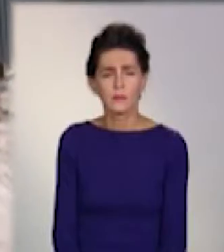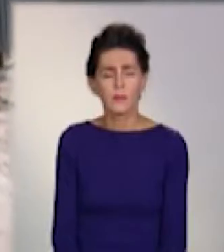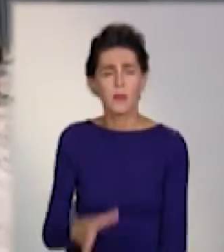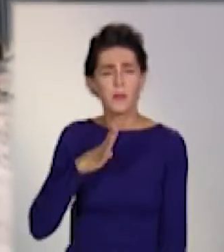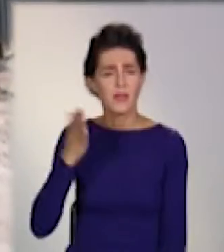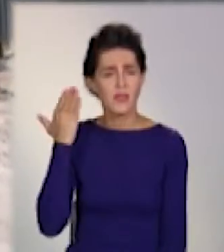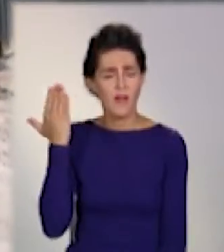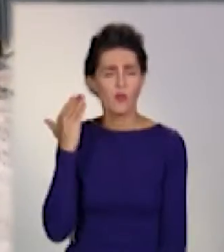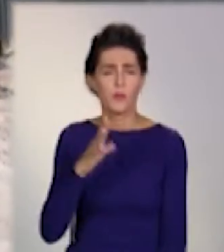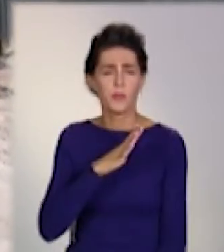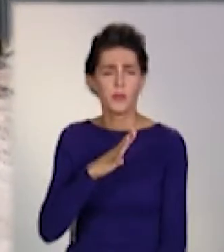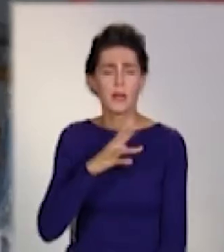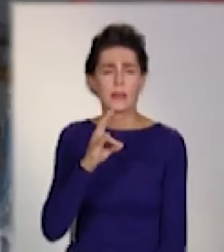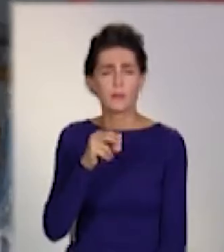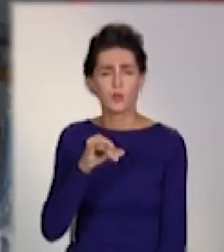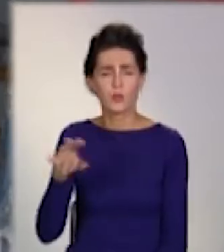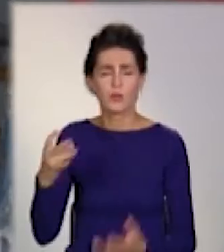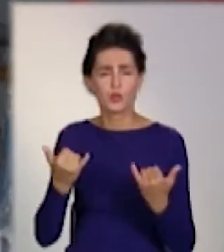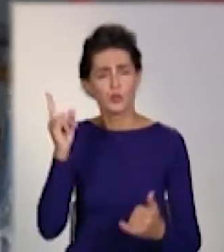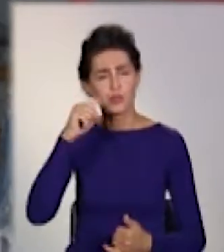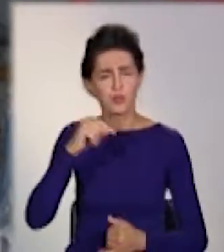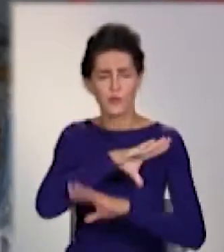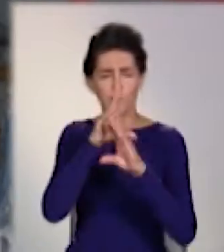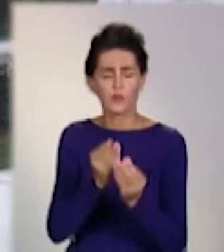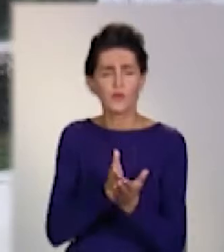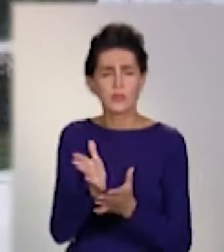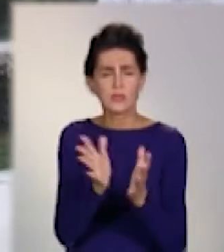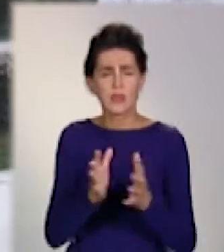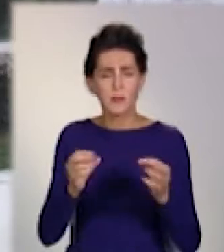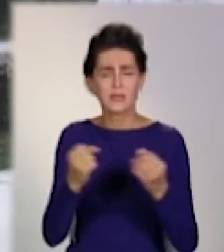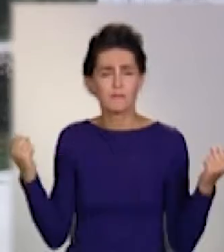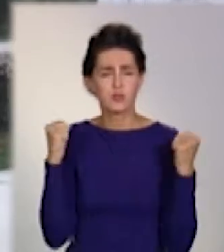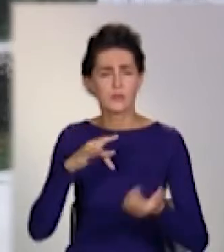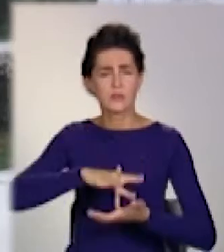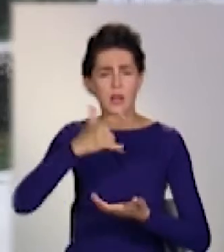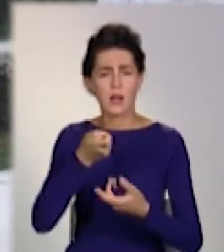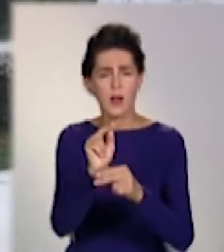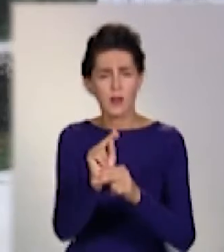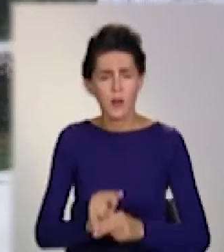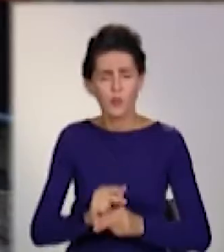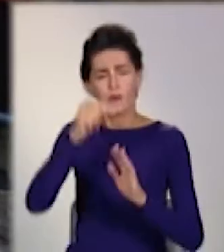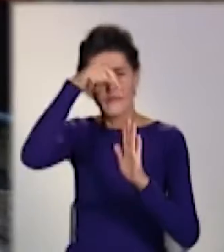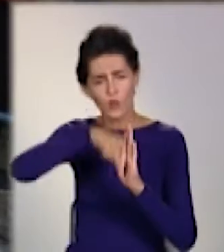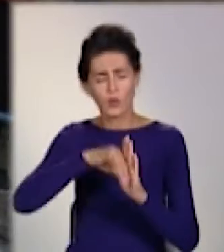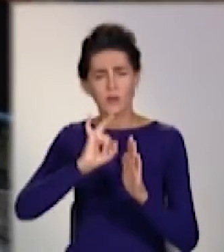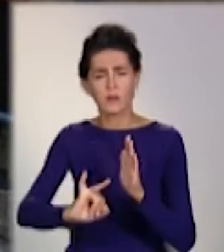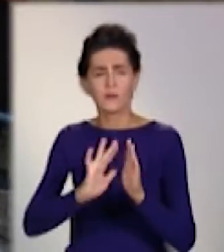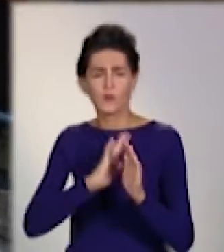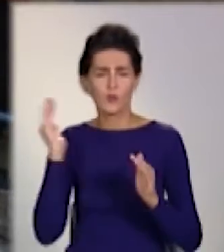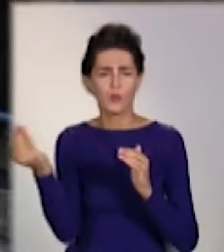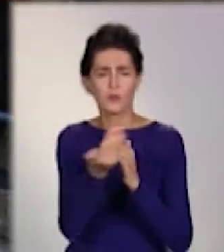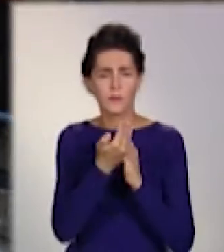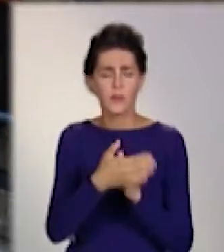минулому плавбасейн, а вже незабаром мультифункціональний сімейний спортивний центр. Ремонт триває як всередині будівлі, так і